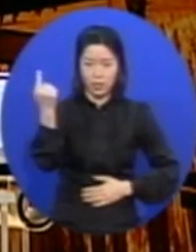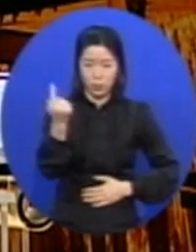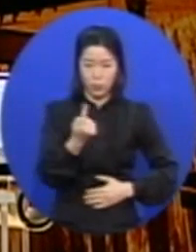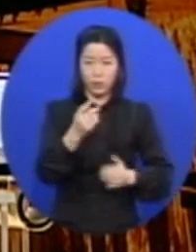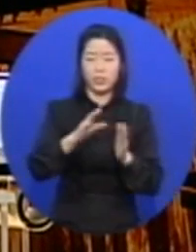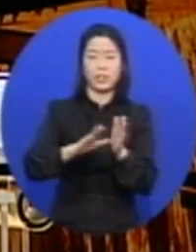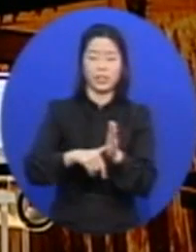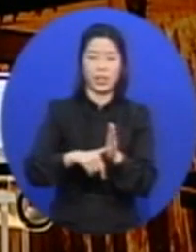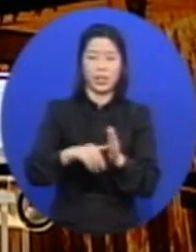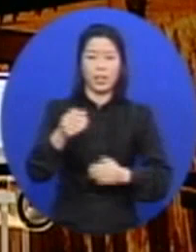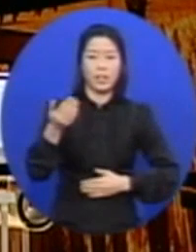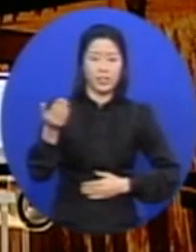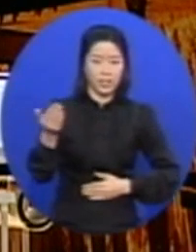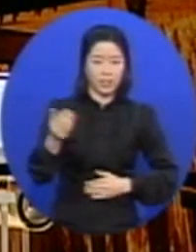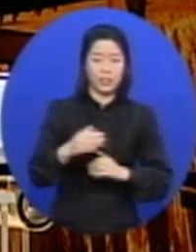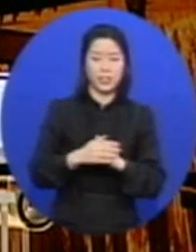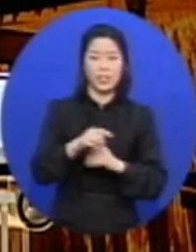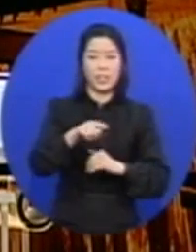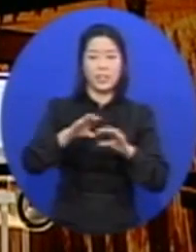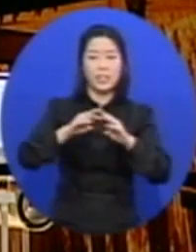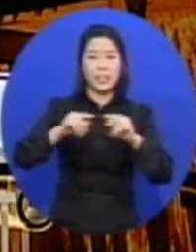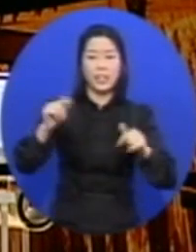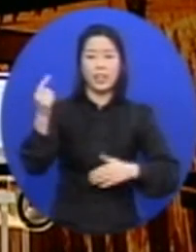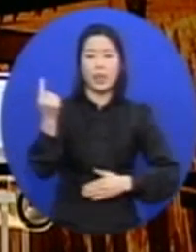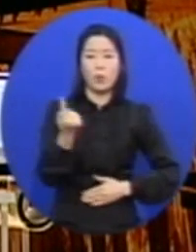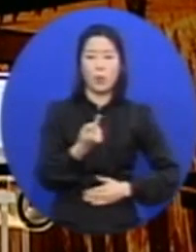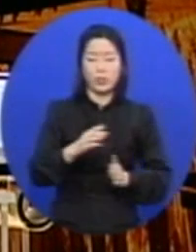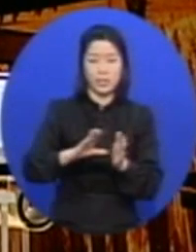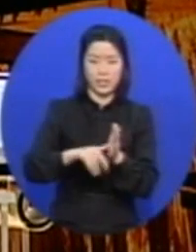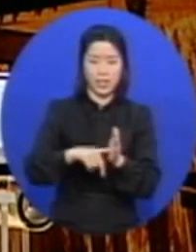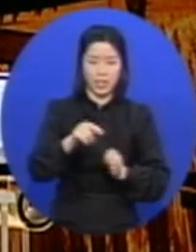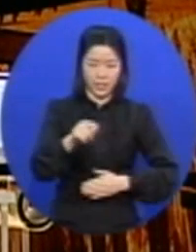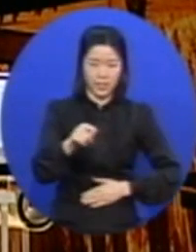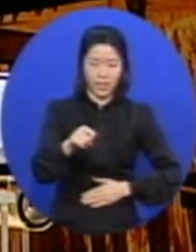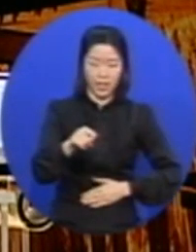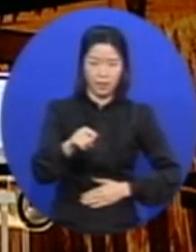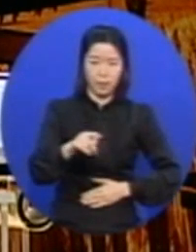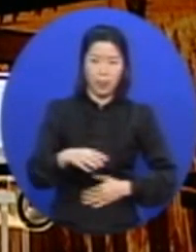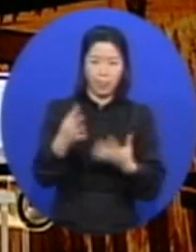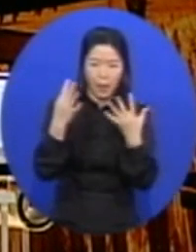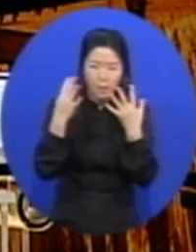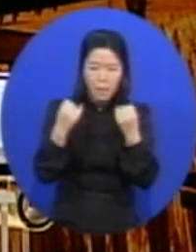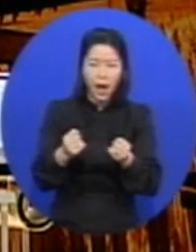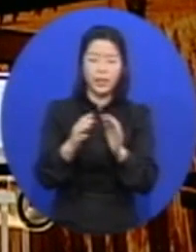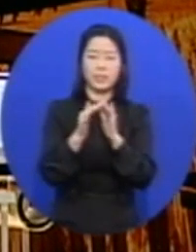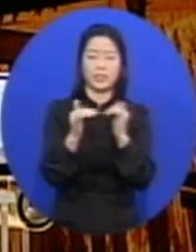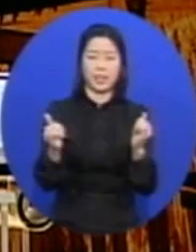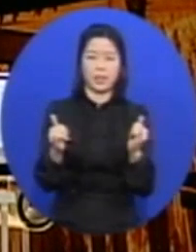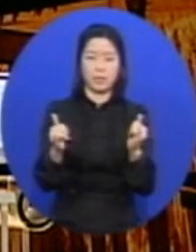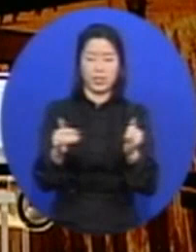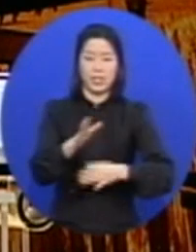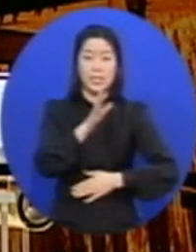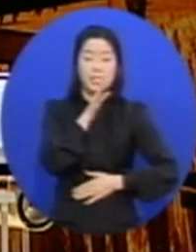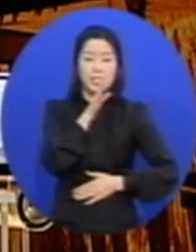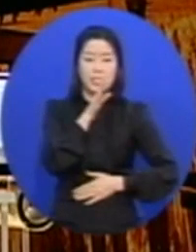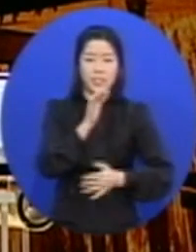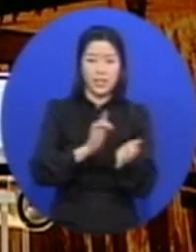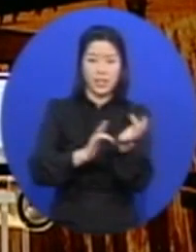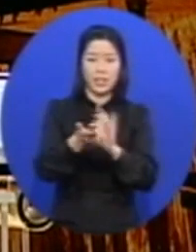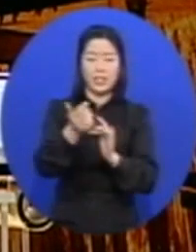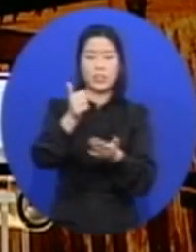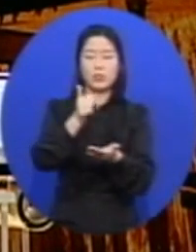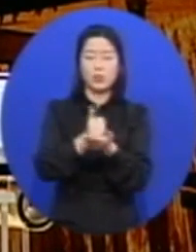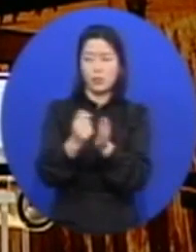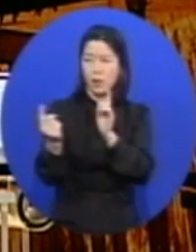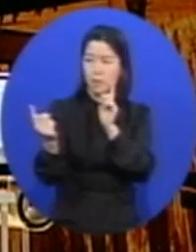당신이 이 땅에 오실 때 그 때 많은 사람들이 실제로는 예수님을 맞이할